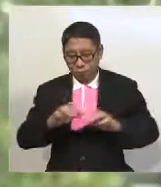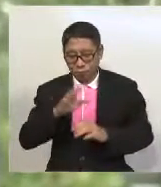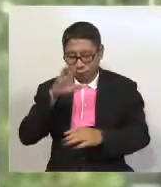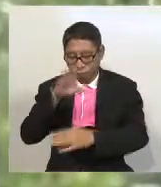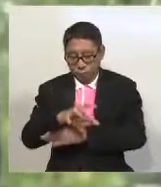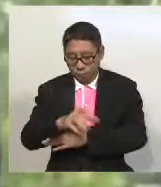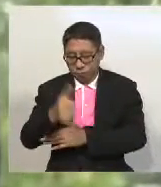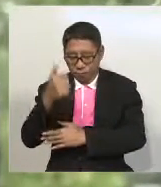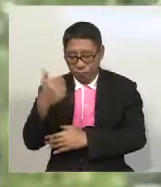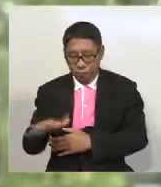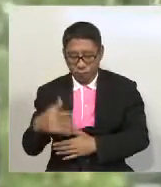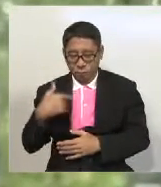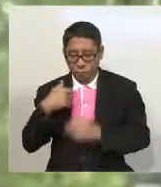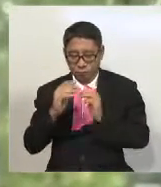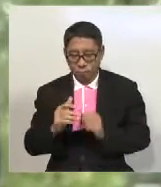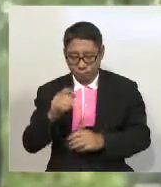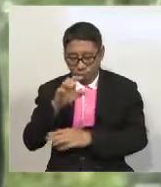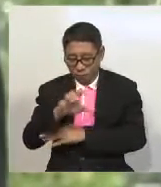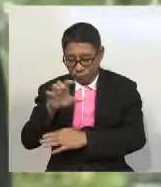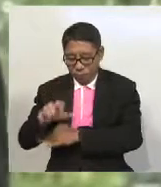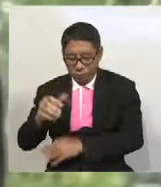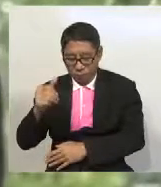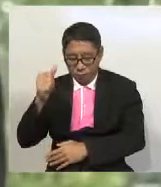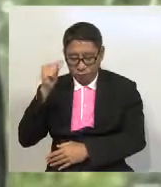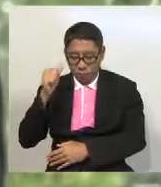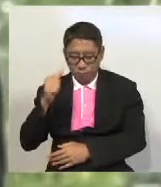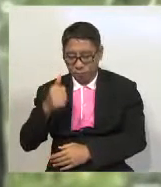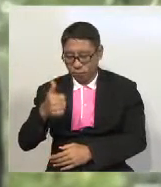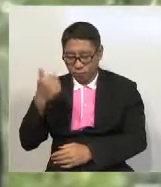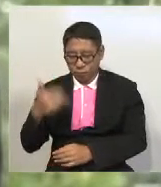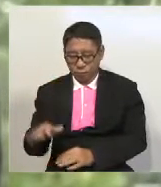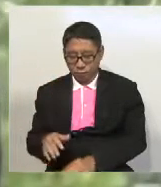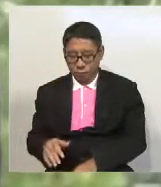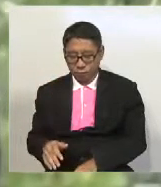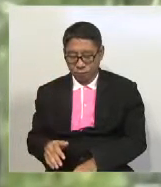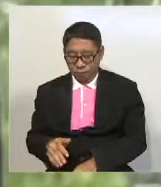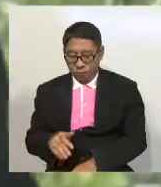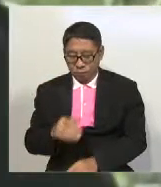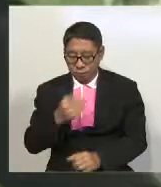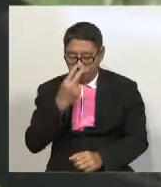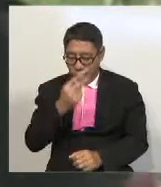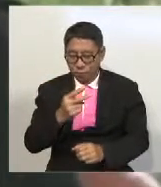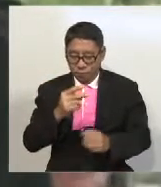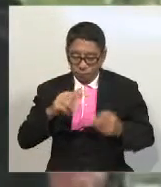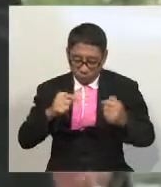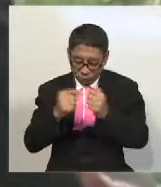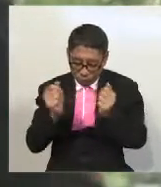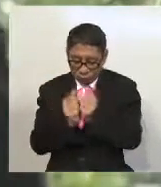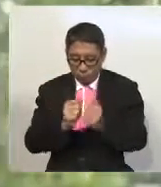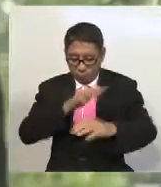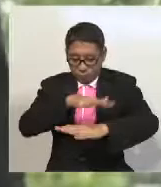อกครับอย่างที่หลายคนมาบิดเบือนว่ารัฐบาลจะบังคับโน่นบังคับนี่บังคับอย่างนั้นไม่ได้นะเพราะว่าเราจะต้องดูให้เหมาะสมกับพื้นที่ที่เ